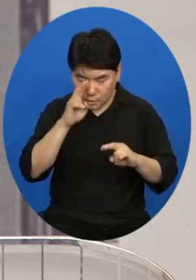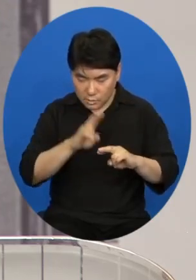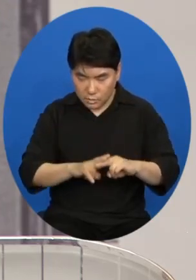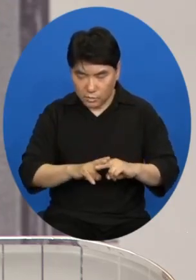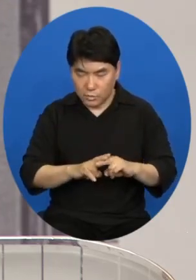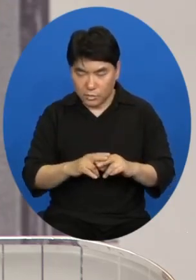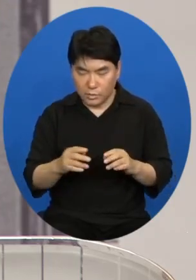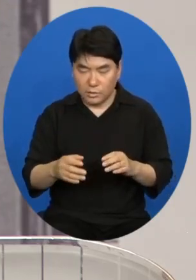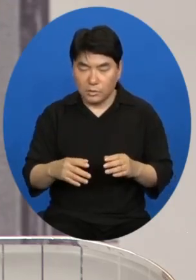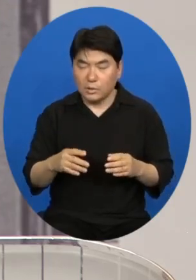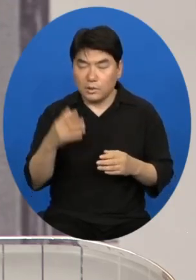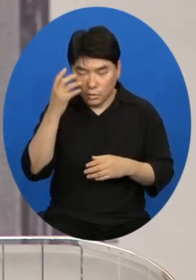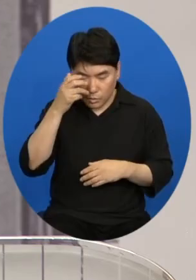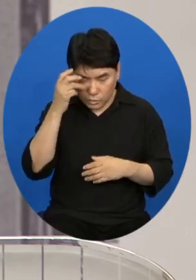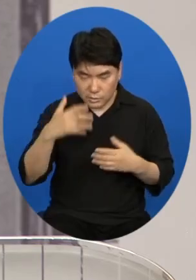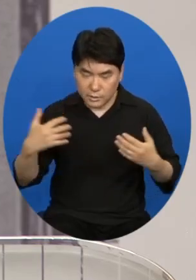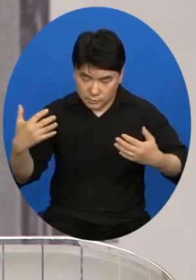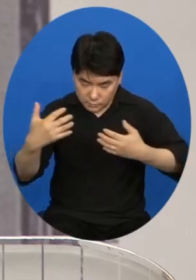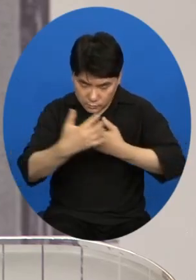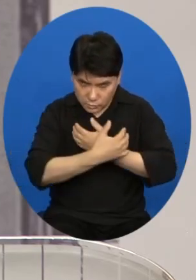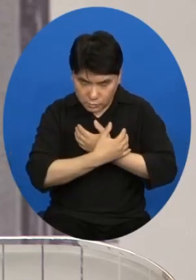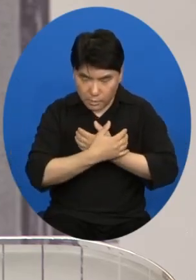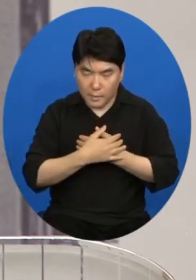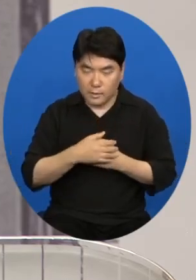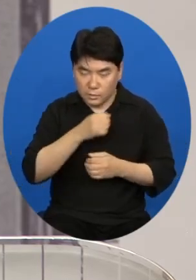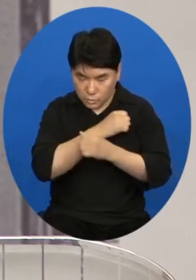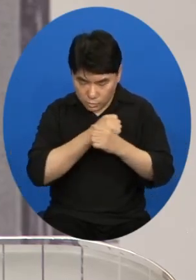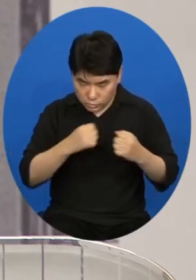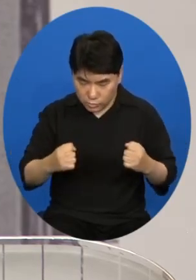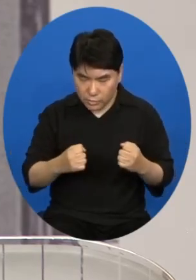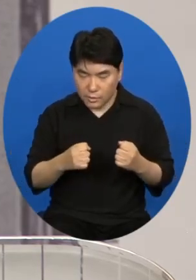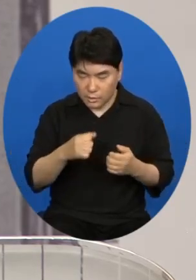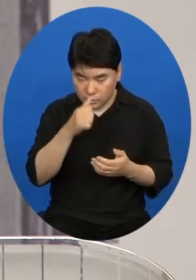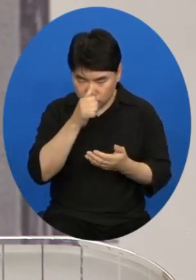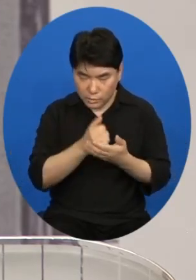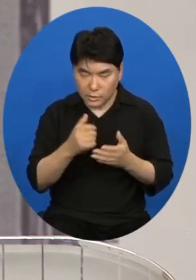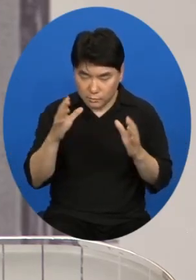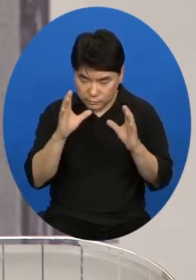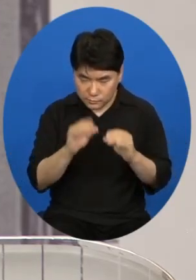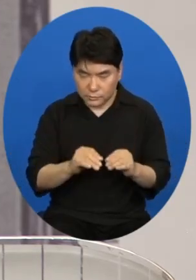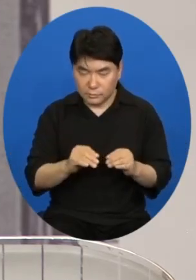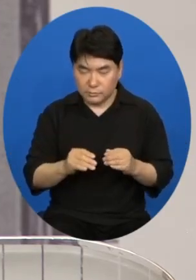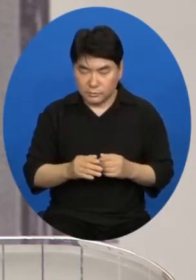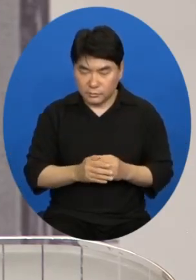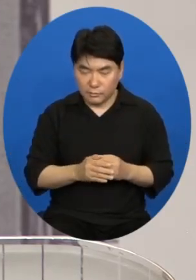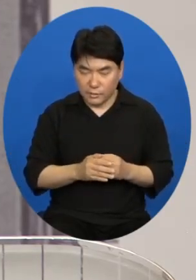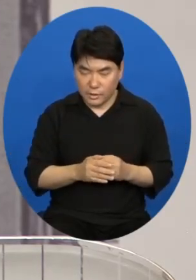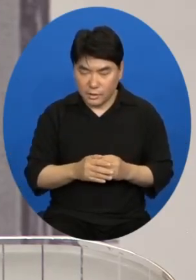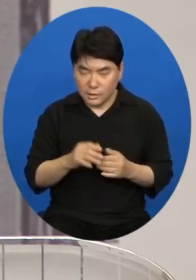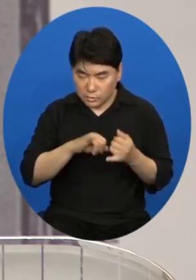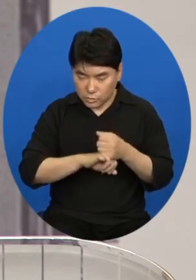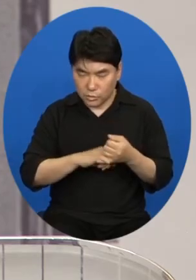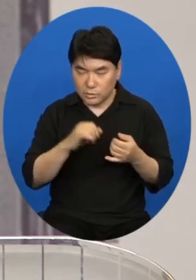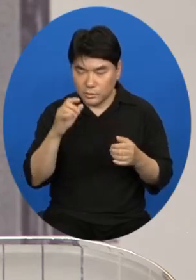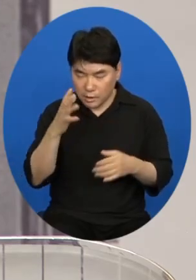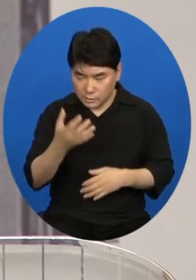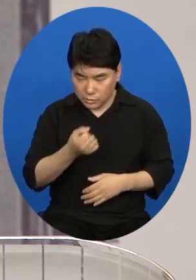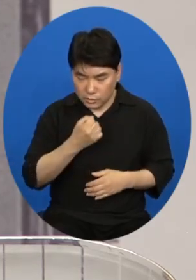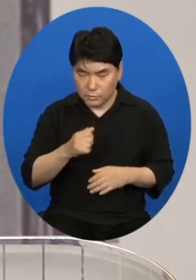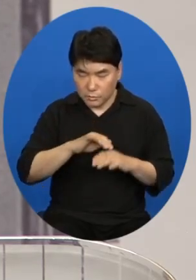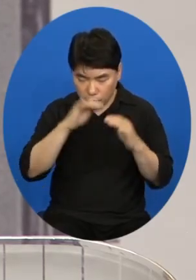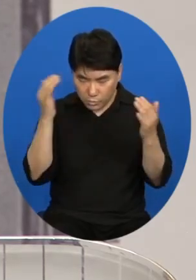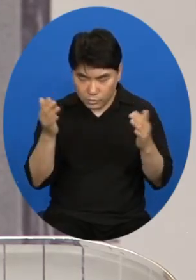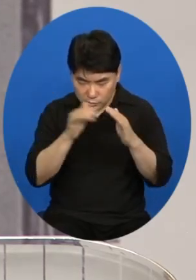또한 영혼을 품고 영원한 용서와 죄가 그쳐지는 놀라운 그 약속을 품으며 주님께로 나아가는 우리